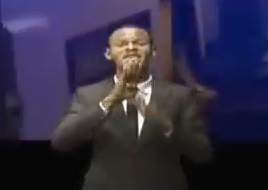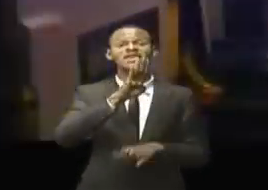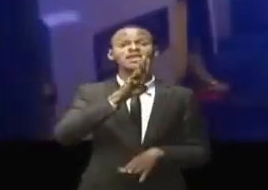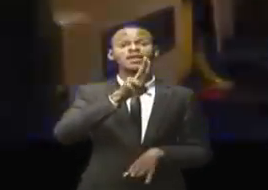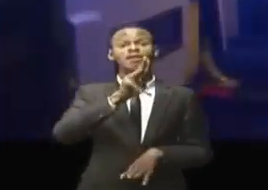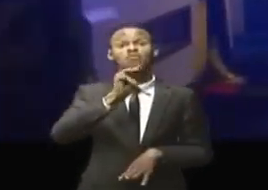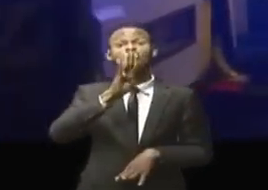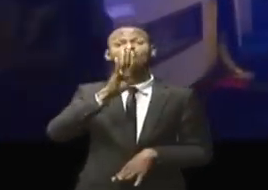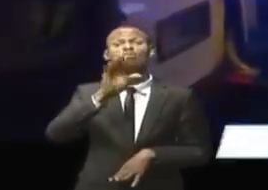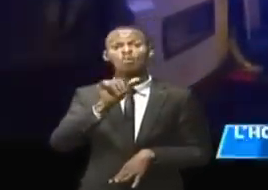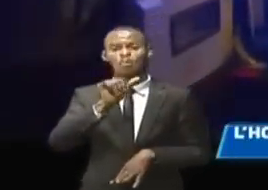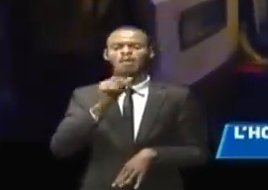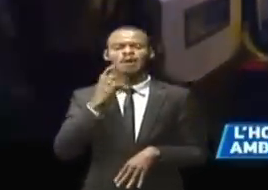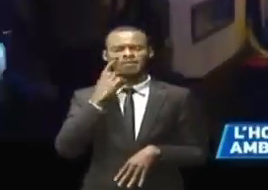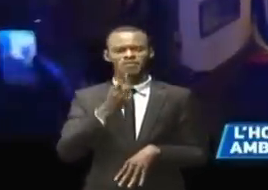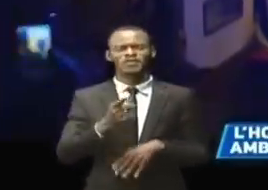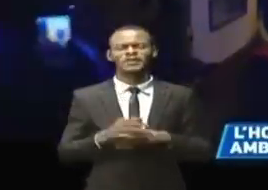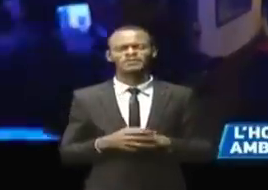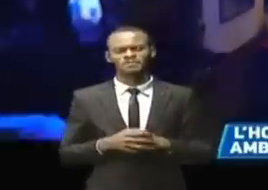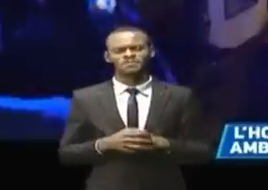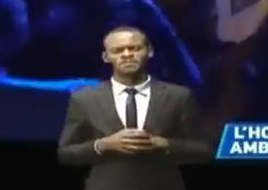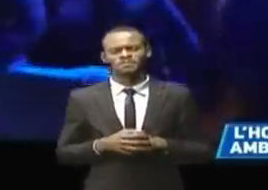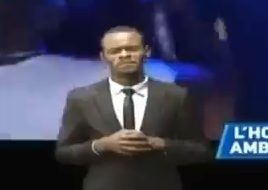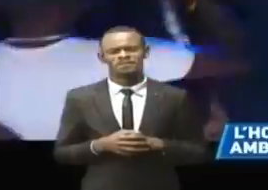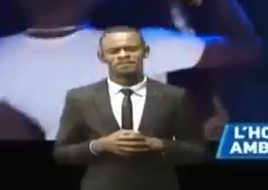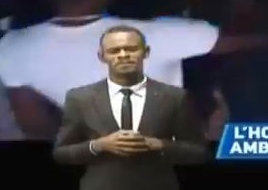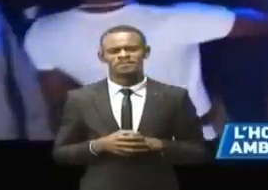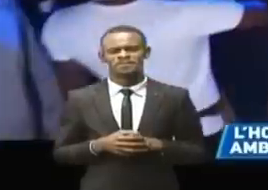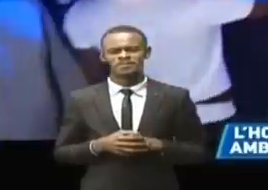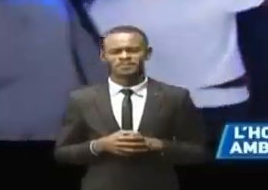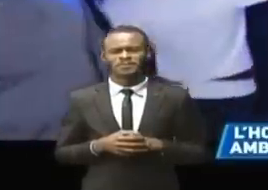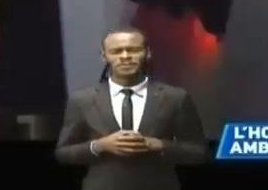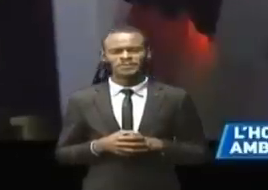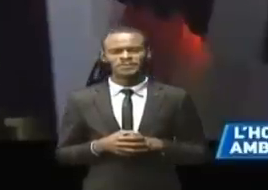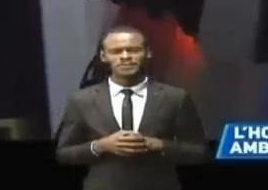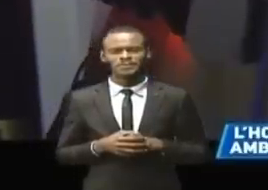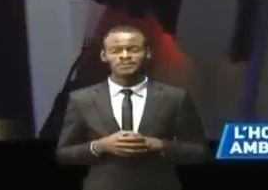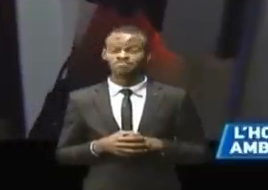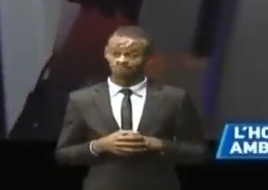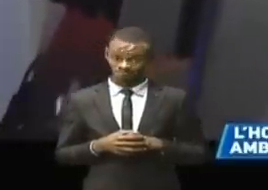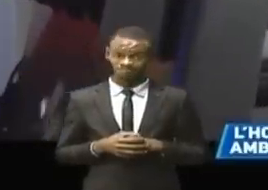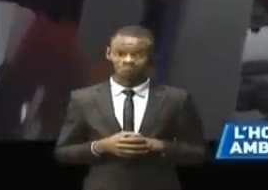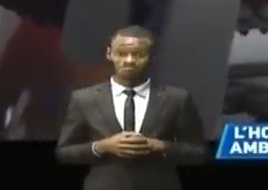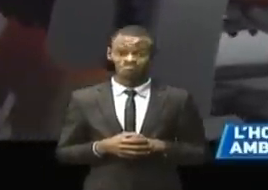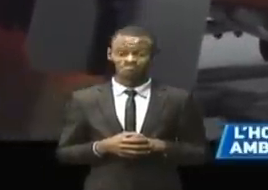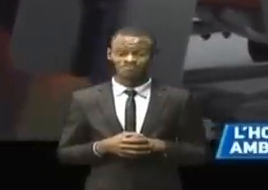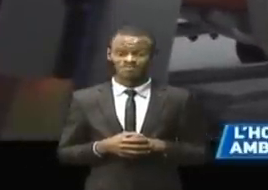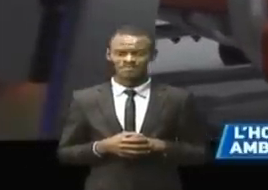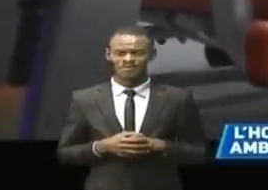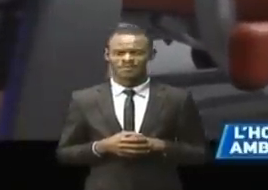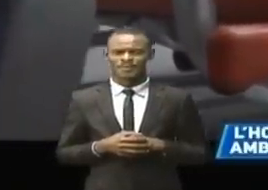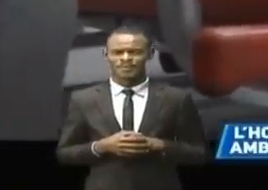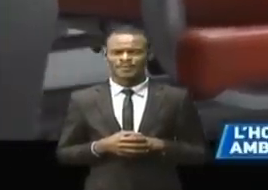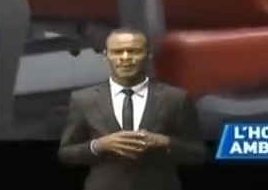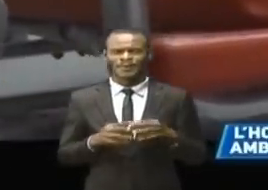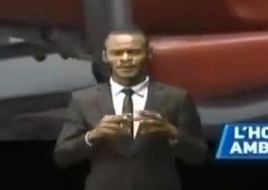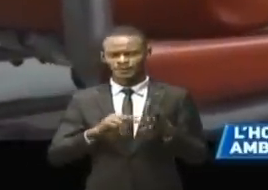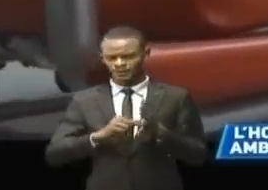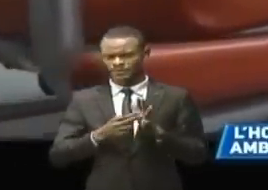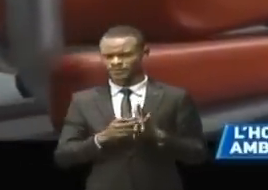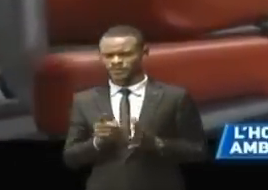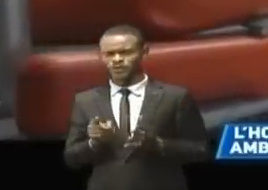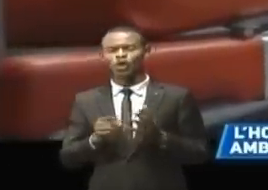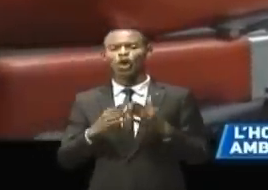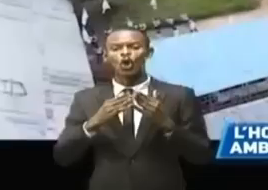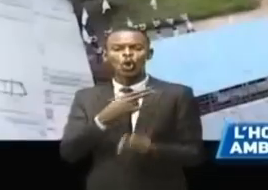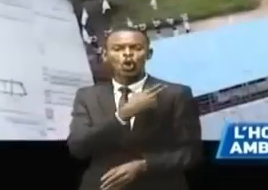point nommé pour les habitants du territoire de Bumba, longtemps caractérisé par l'absence d'une ambulance répondant aux normes de la modernité.